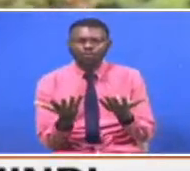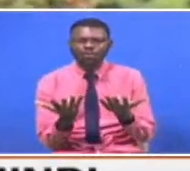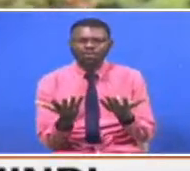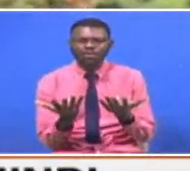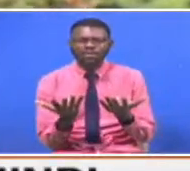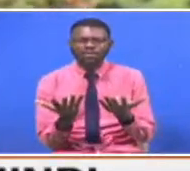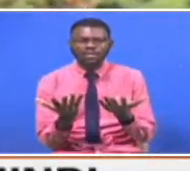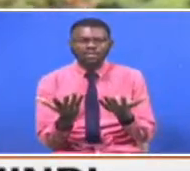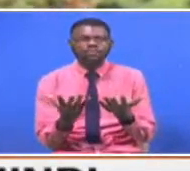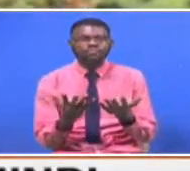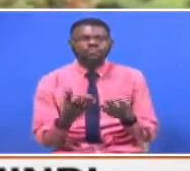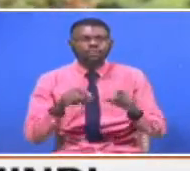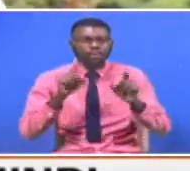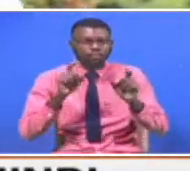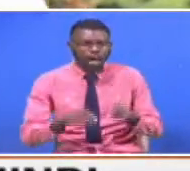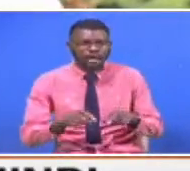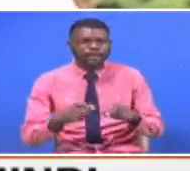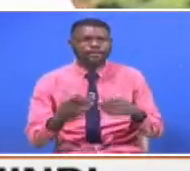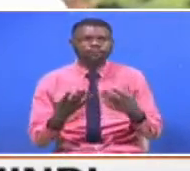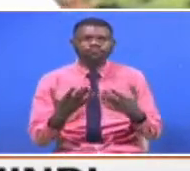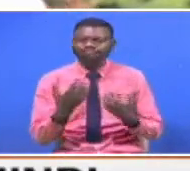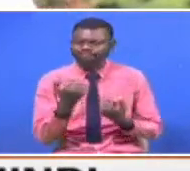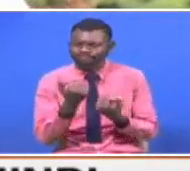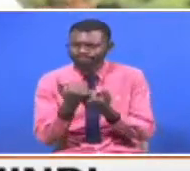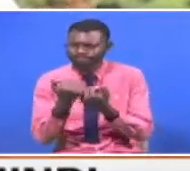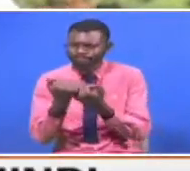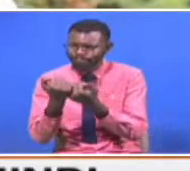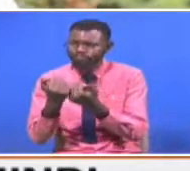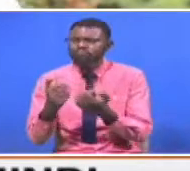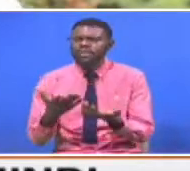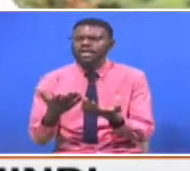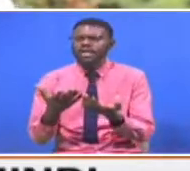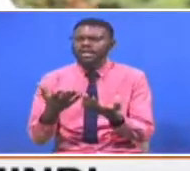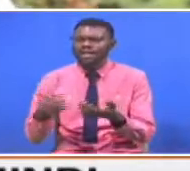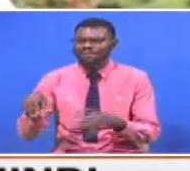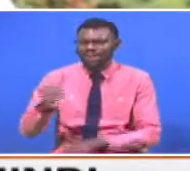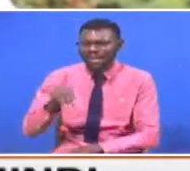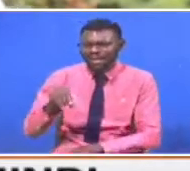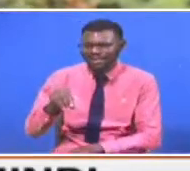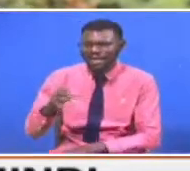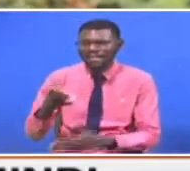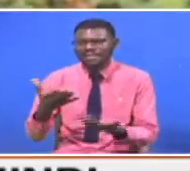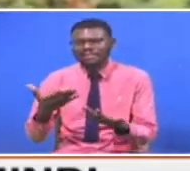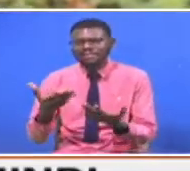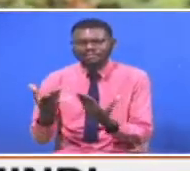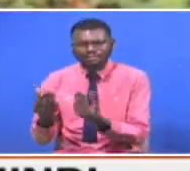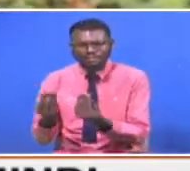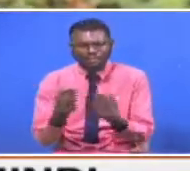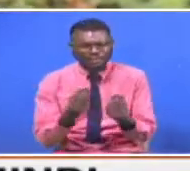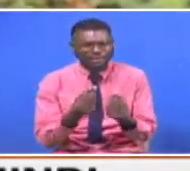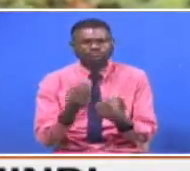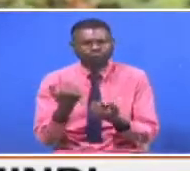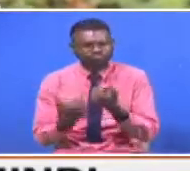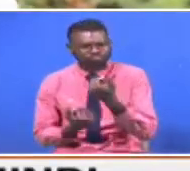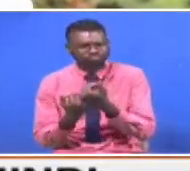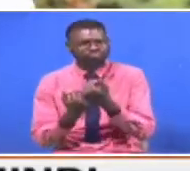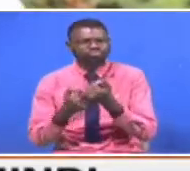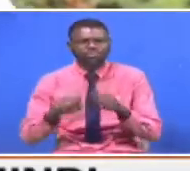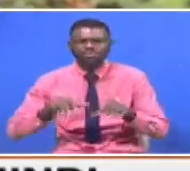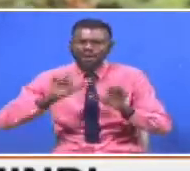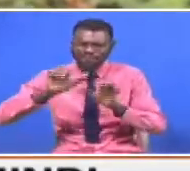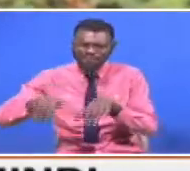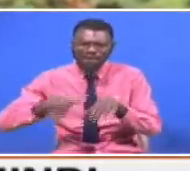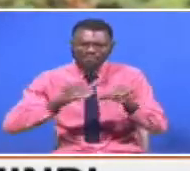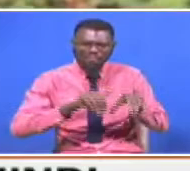kuhakikisha tuna subsidize inputs ili mkulima aweze kupata mbegu